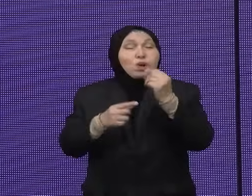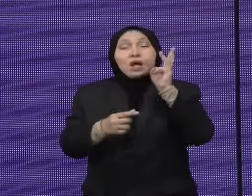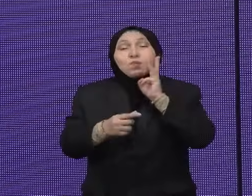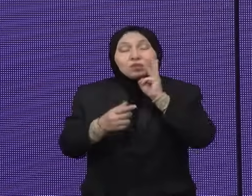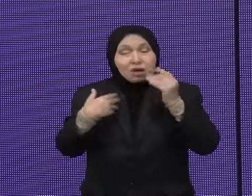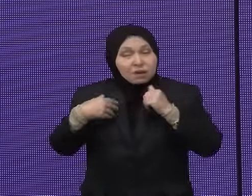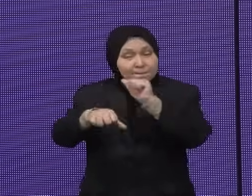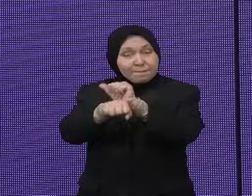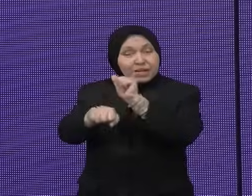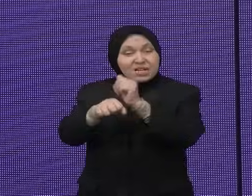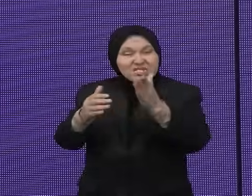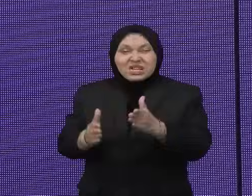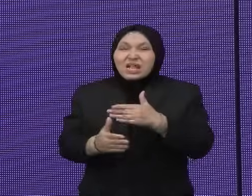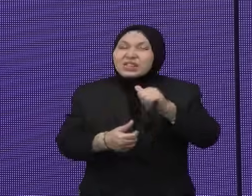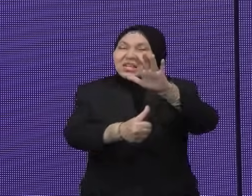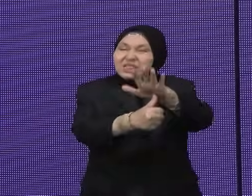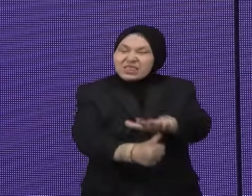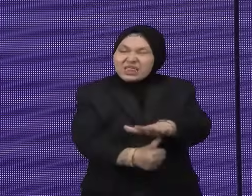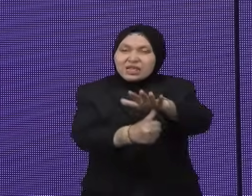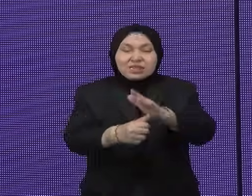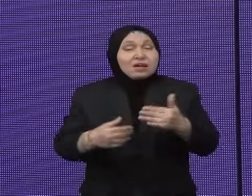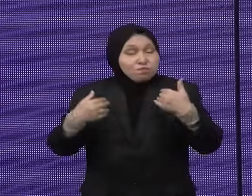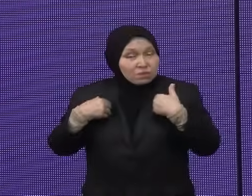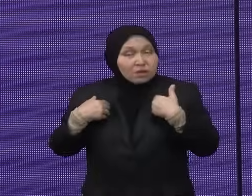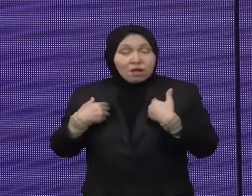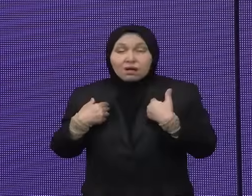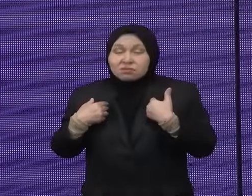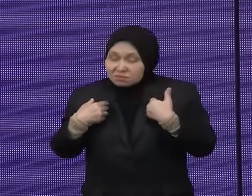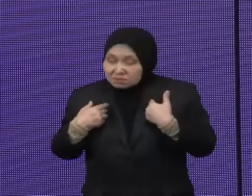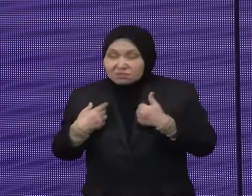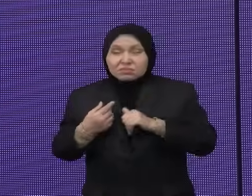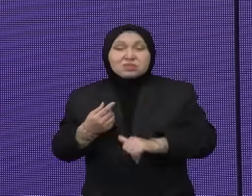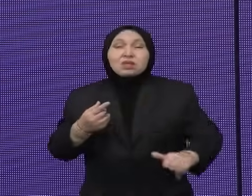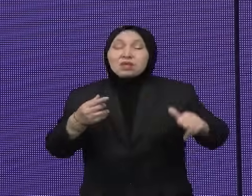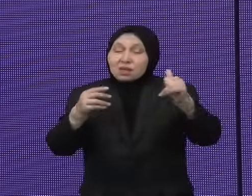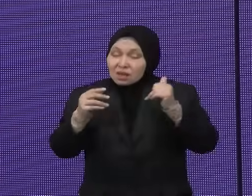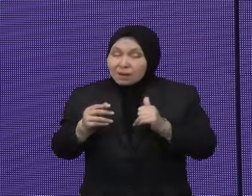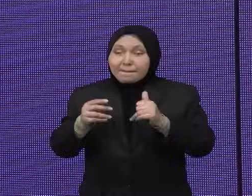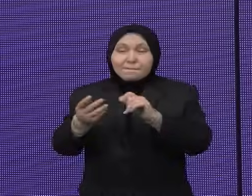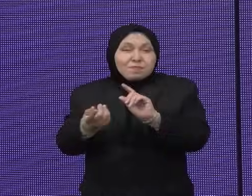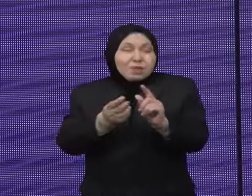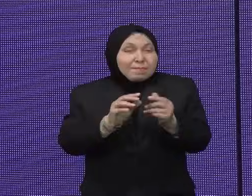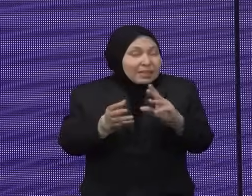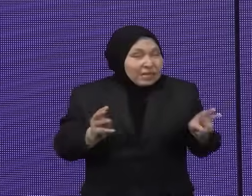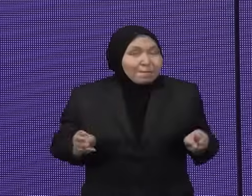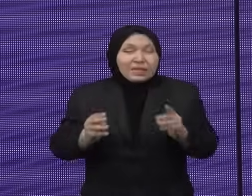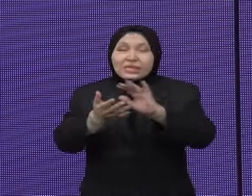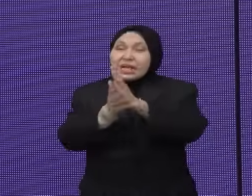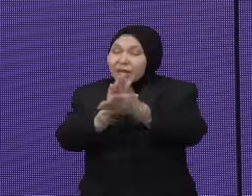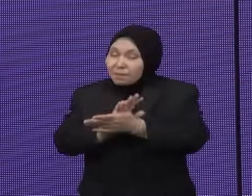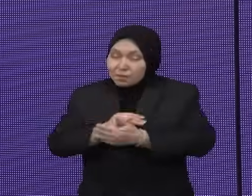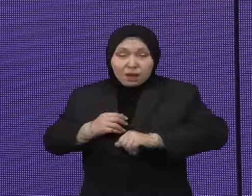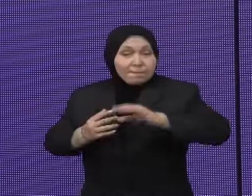ada pekerja yang tertindas, ada yang dimanipulasikan, kalau kita memilih untuk memperjuangkan